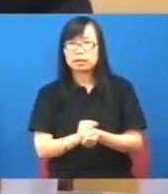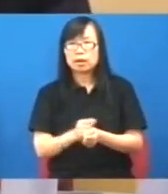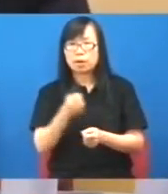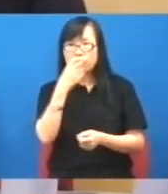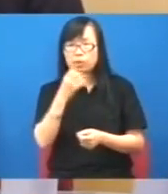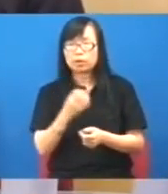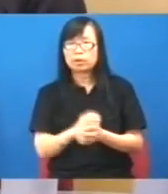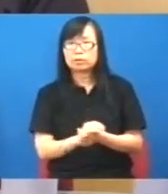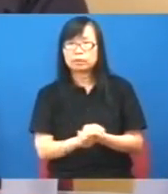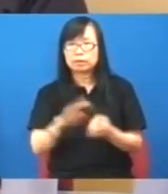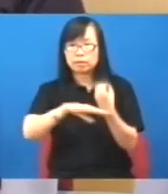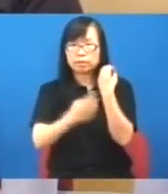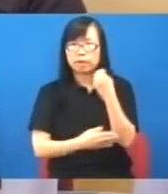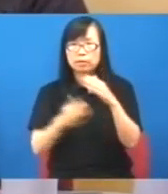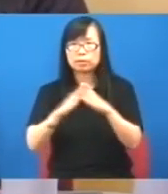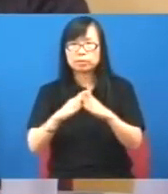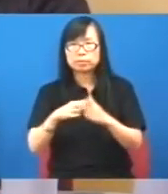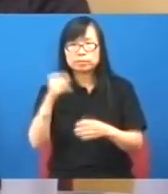港各級嗰啲法院咧，唔識得